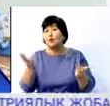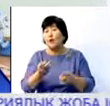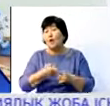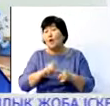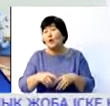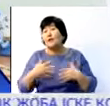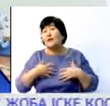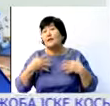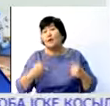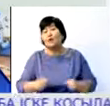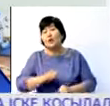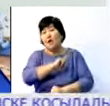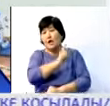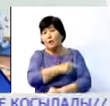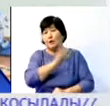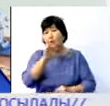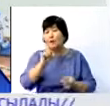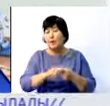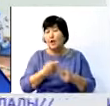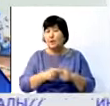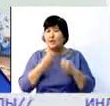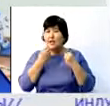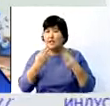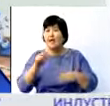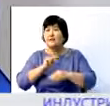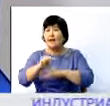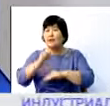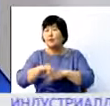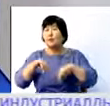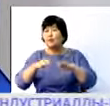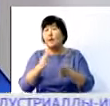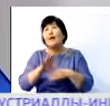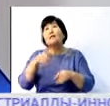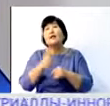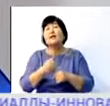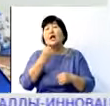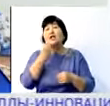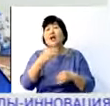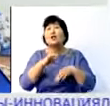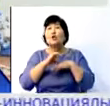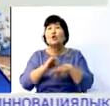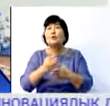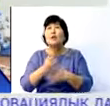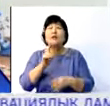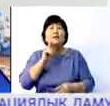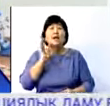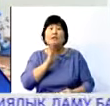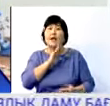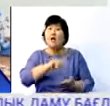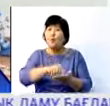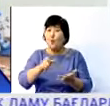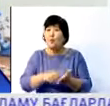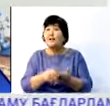оның денсаулығының мықты болуына байланысты осы жерде жақсы сабақтар өткізіліп жатады. Негізі жақсы ұйымдастырылған жас ана бөлмесі